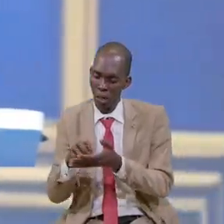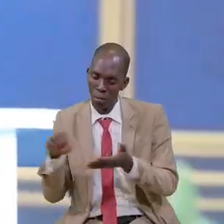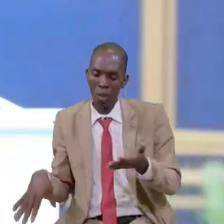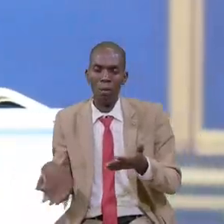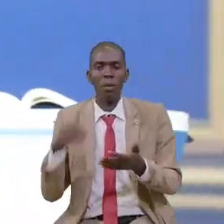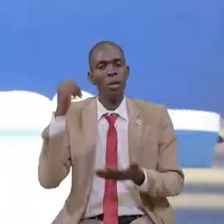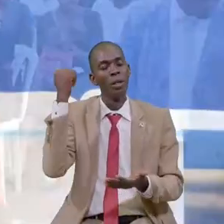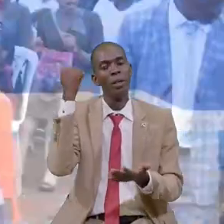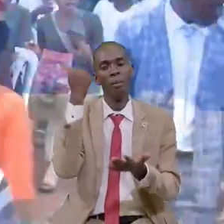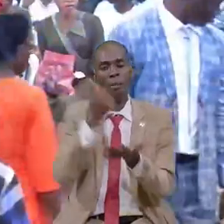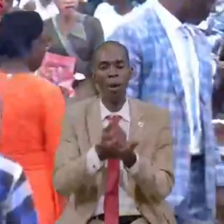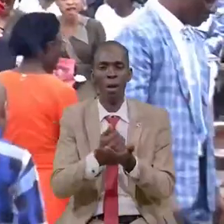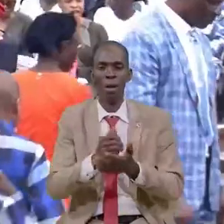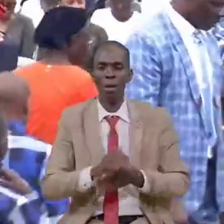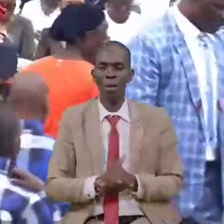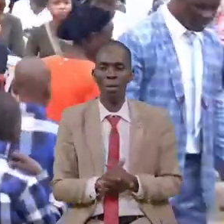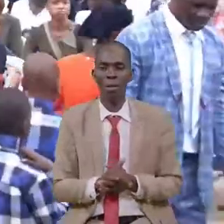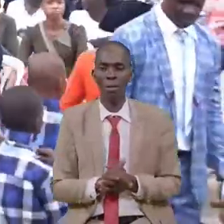Vous avez perdu votre amen.